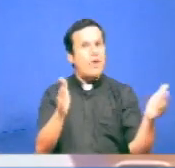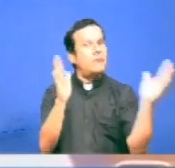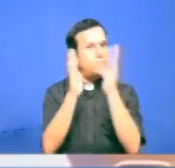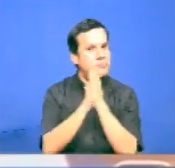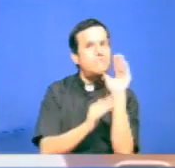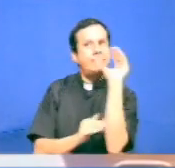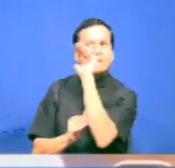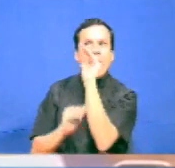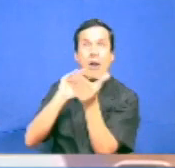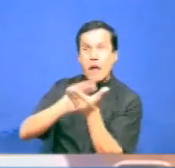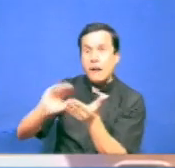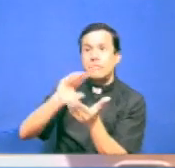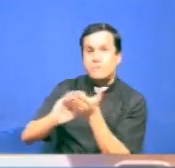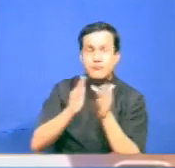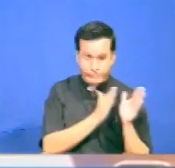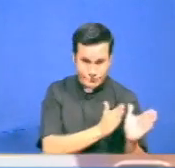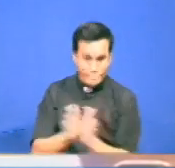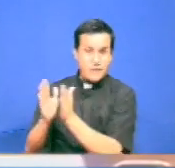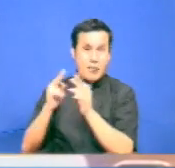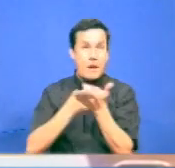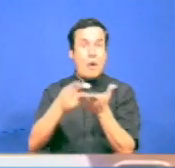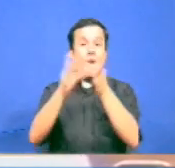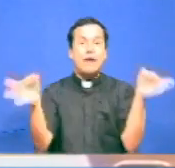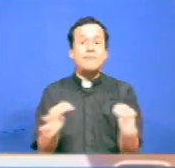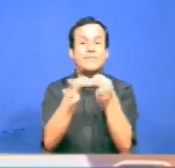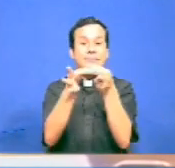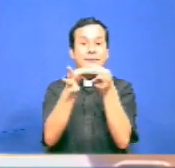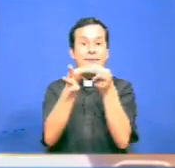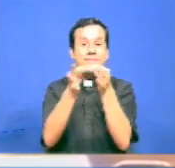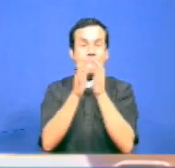kwa makosa yetu, tuwe tayari kuadhimisha misa takatifu.